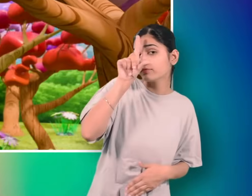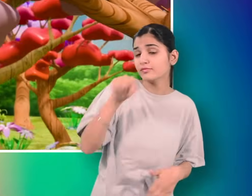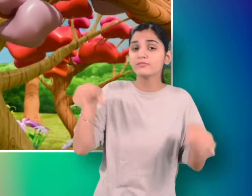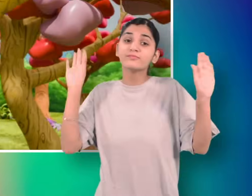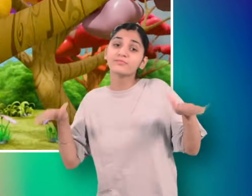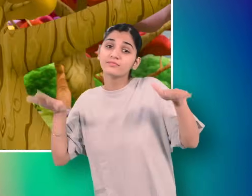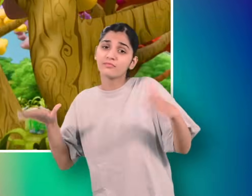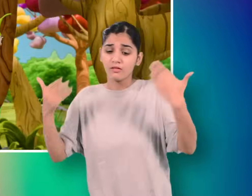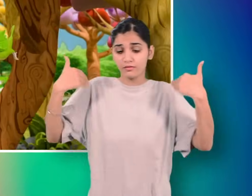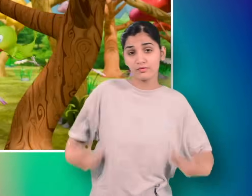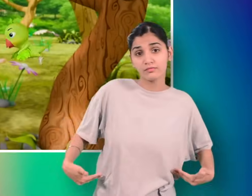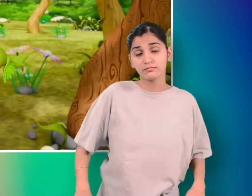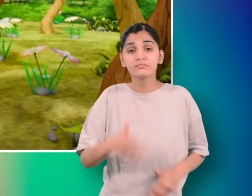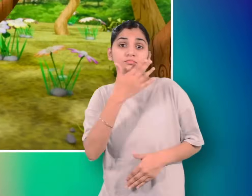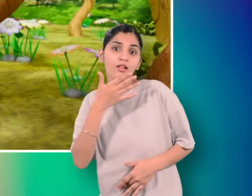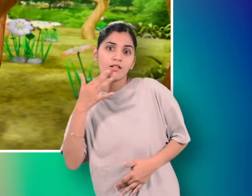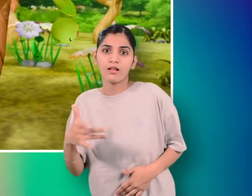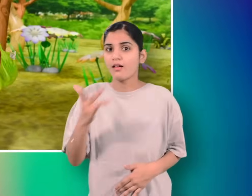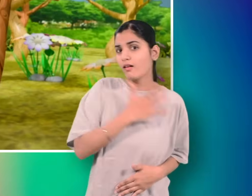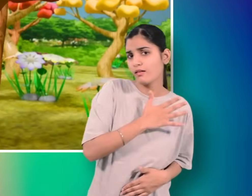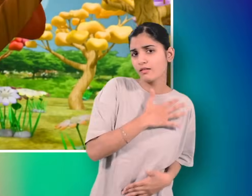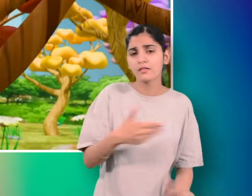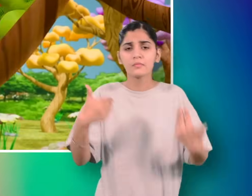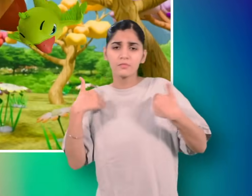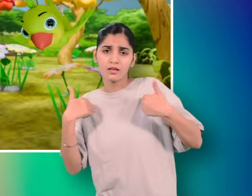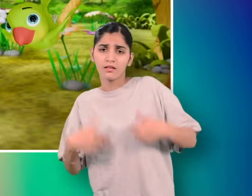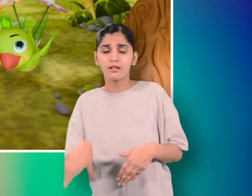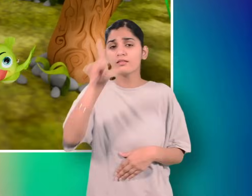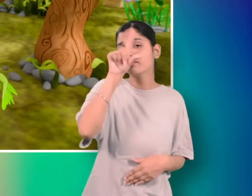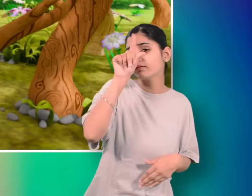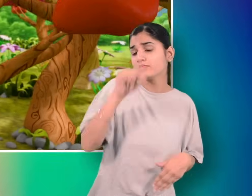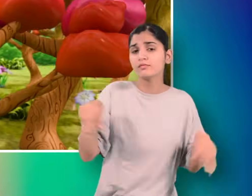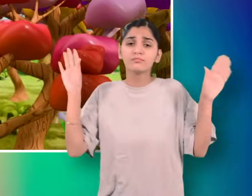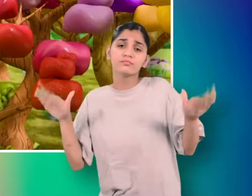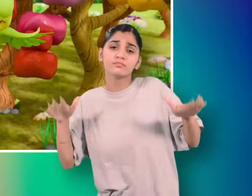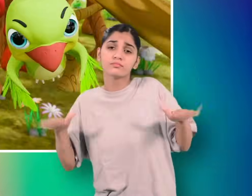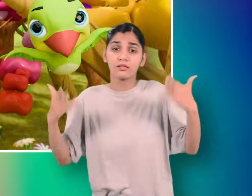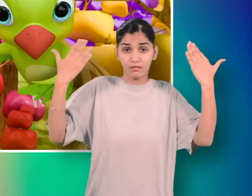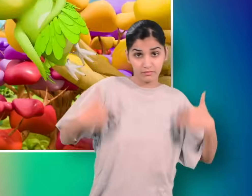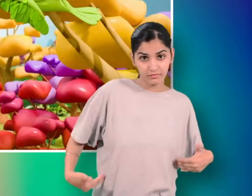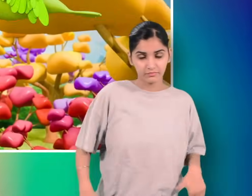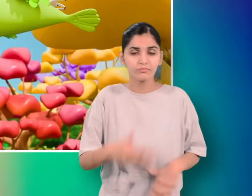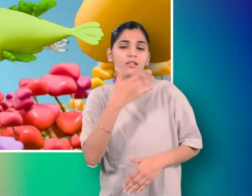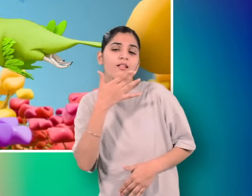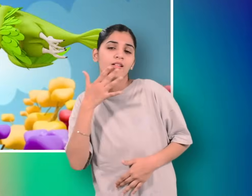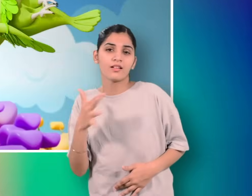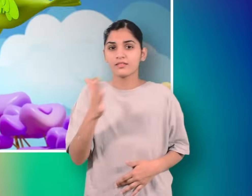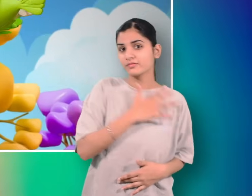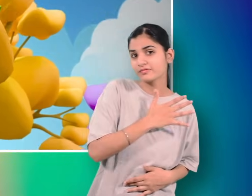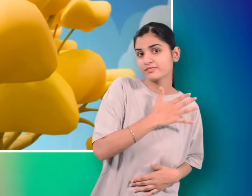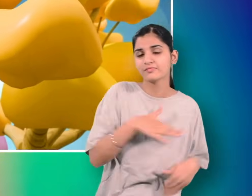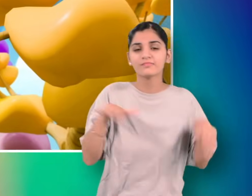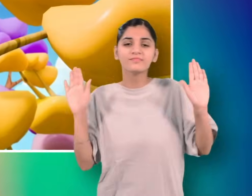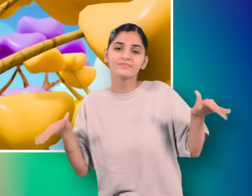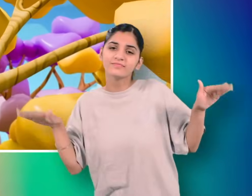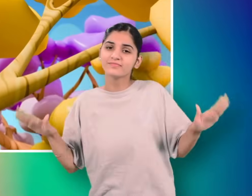तोता हूँ मैं, तोता हूँ, हरी रंग का तोता हूँ। तोता हूँ मैं, तोता हूँ, हरी रंग का